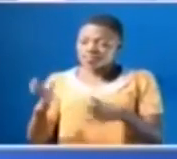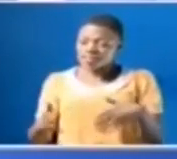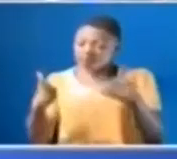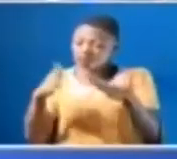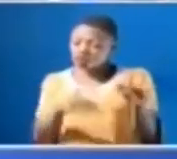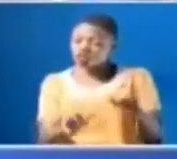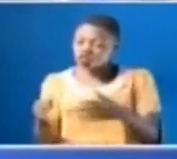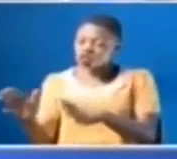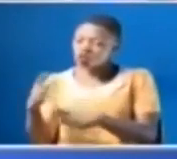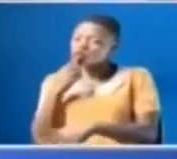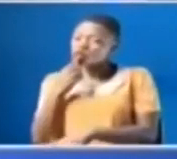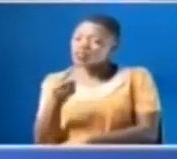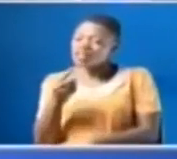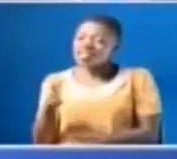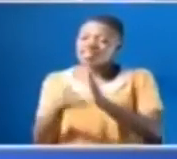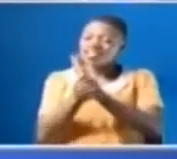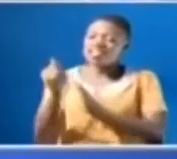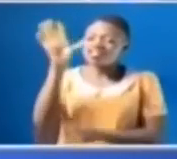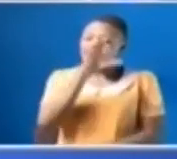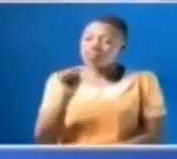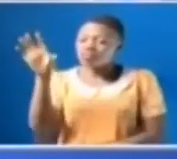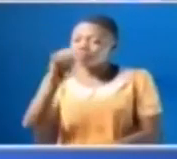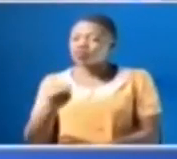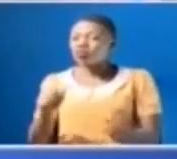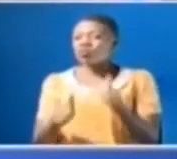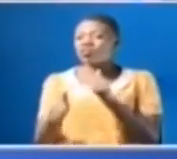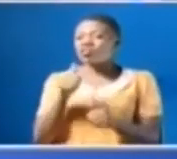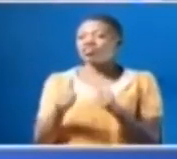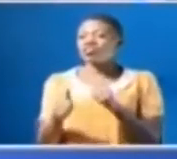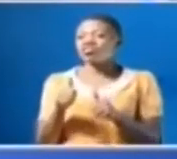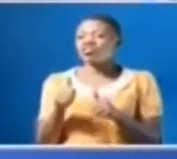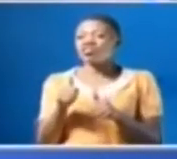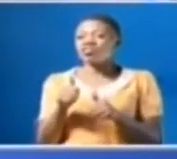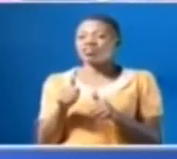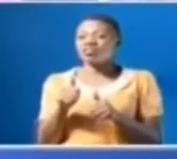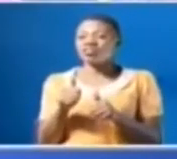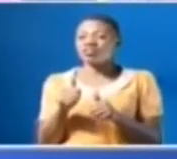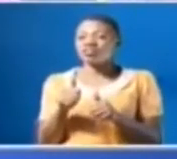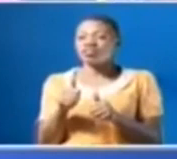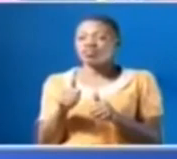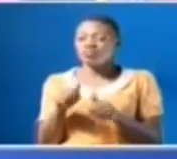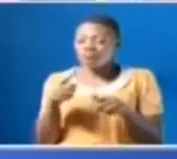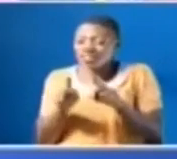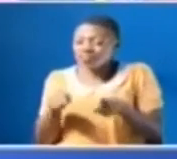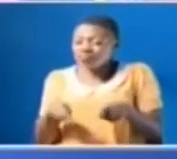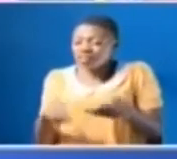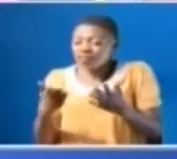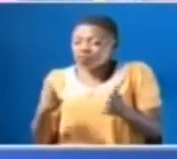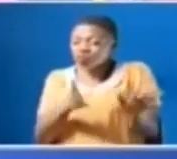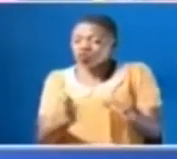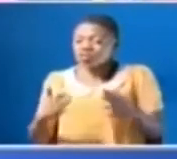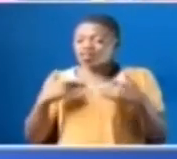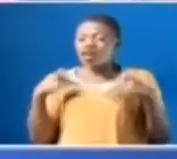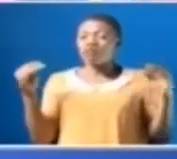yepi yamekosekana katika the skills zenye hawa wanafunzi ama ambao wamefuzu wanatakana wakuwe nazo. Hawajapewa. Ingekuwa